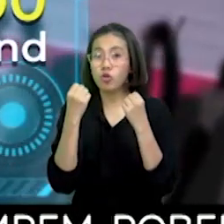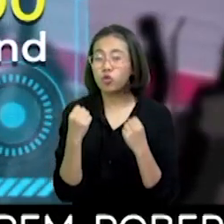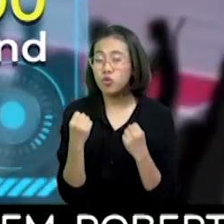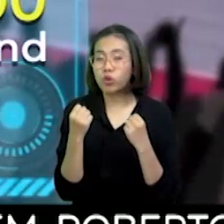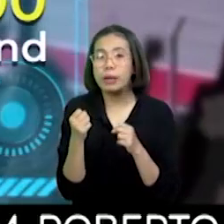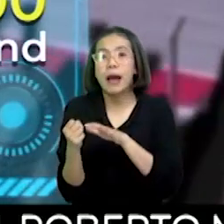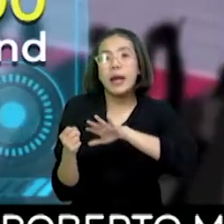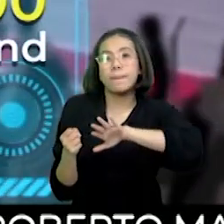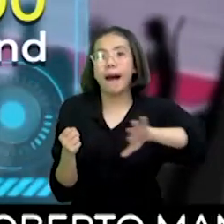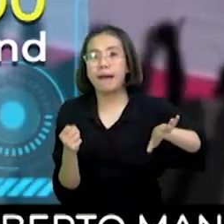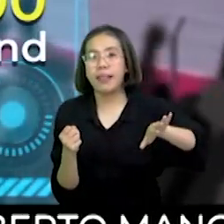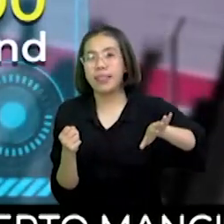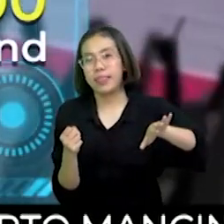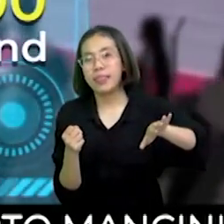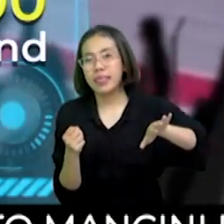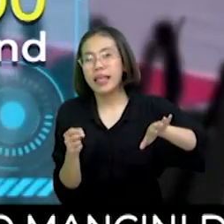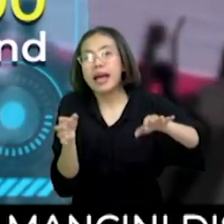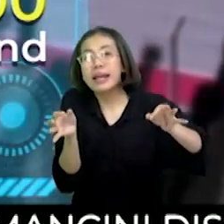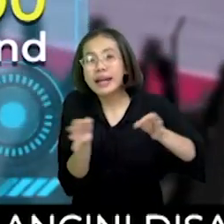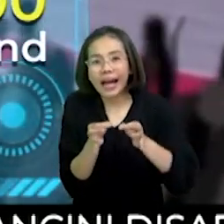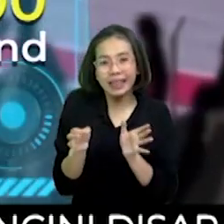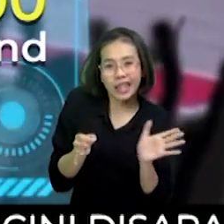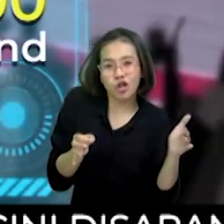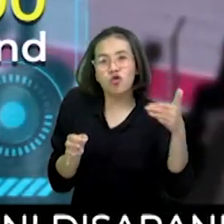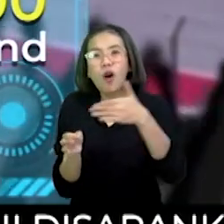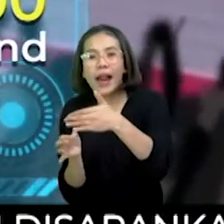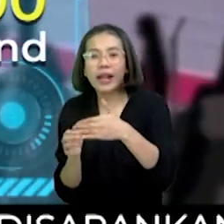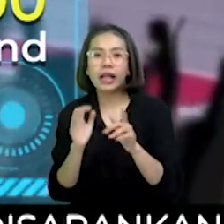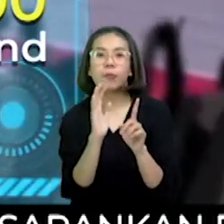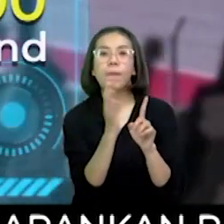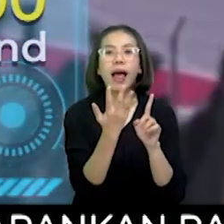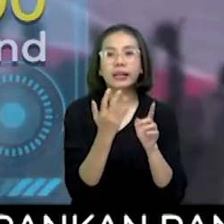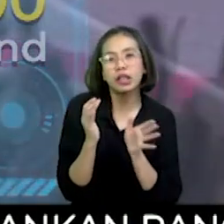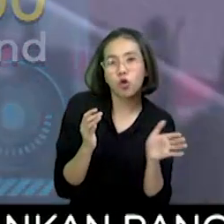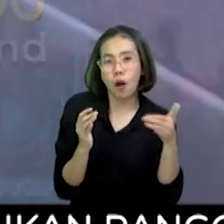Grandstand akan mendapatkan tempat duduk dekat di tikungan ke-15.